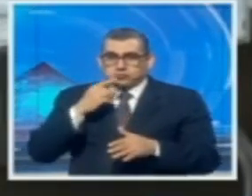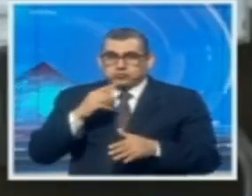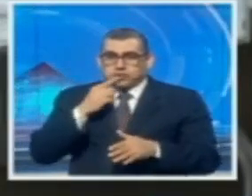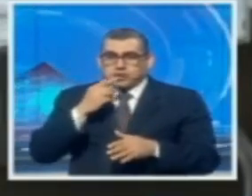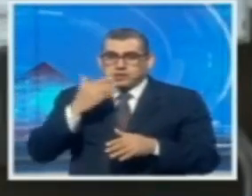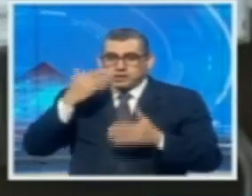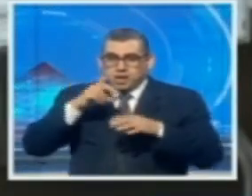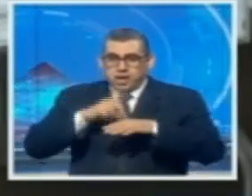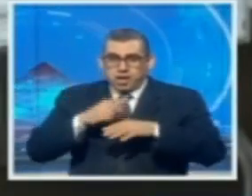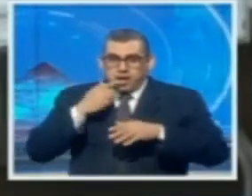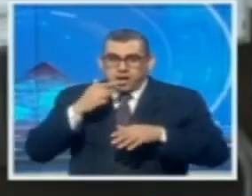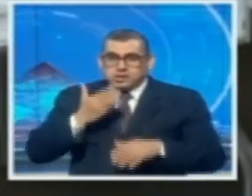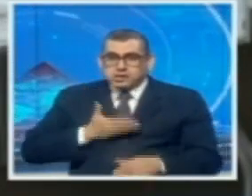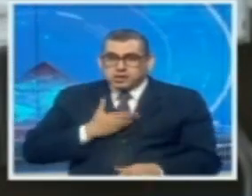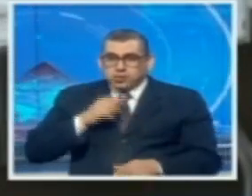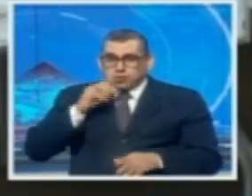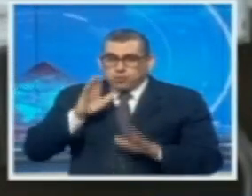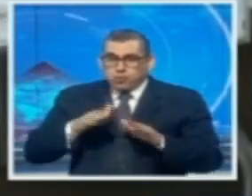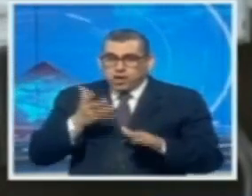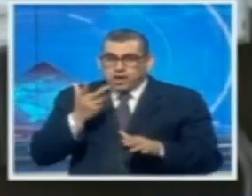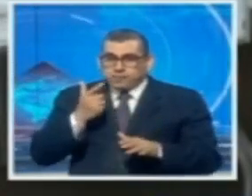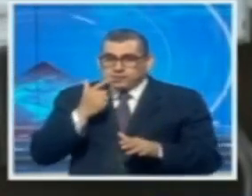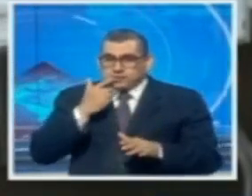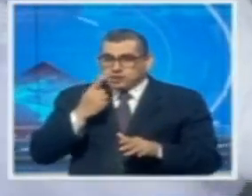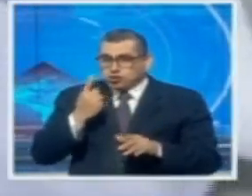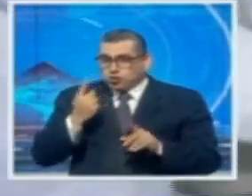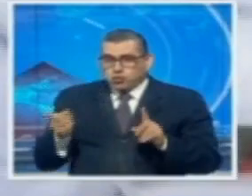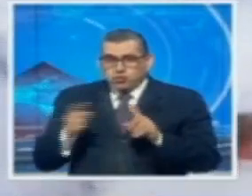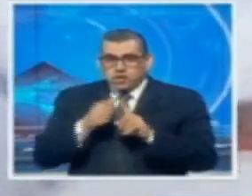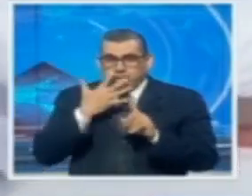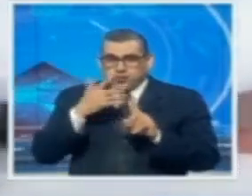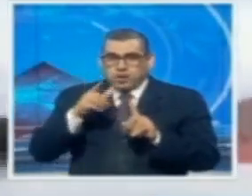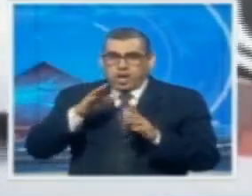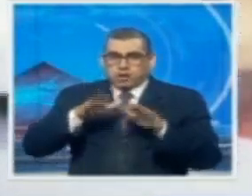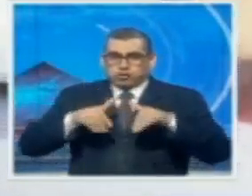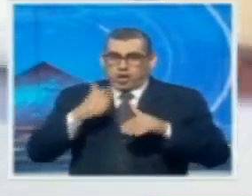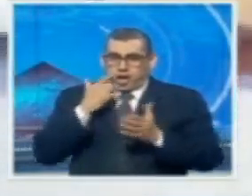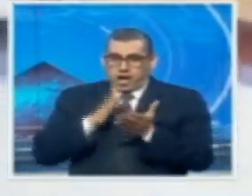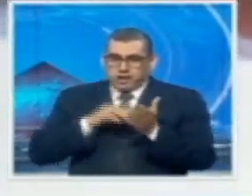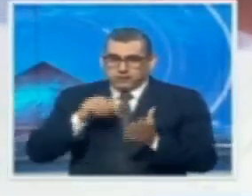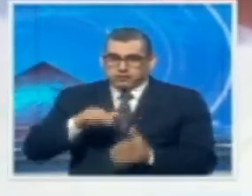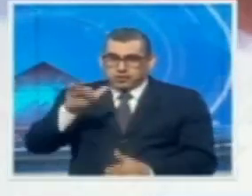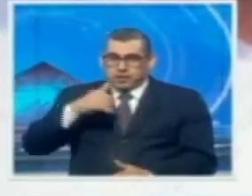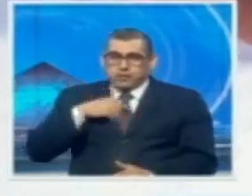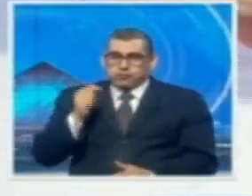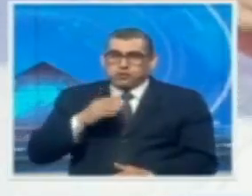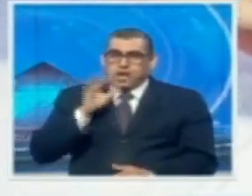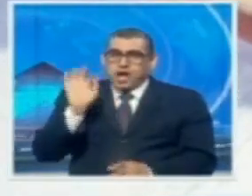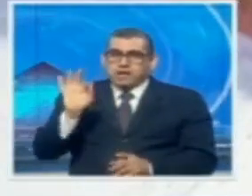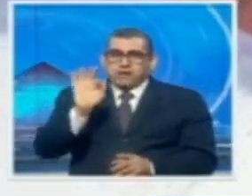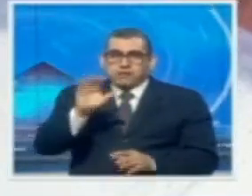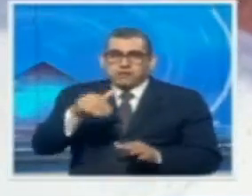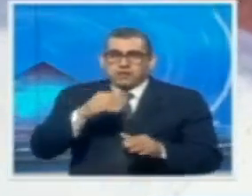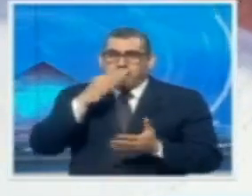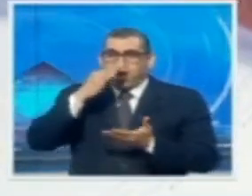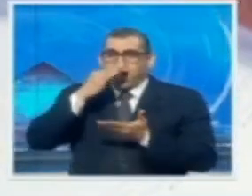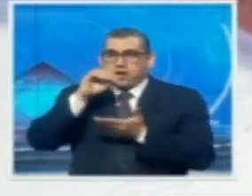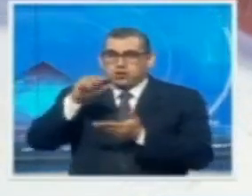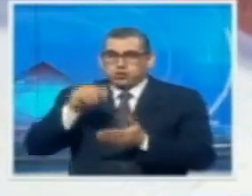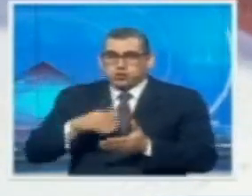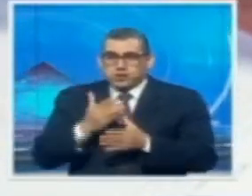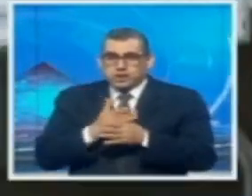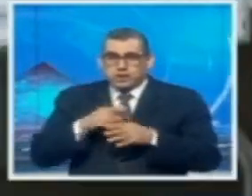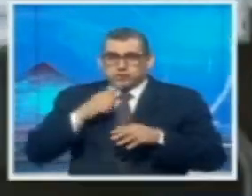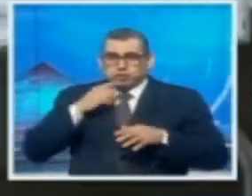الاصابه بتبقى اغلب وجودها بيبقى من سن يوم لسن 5 سنين، ودي الفتره اللي احنا بنستهدفها في الحملات بتاعتنا.